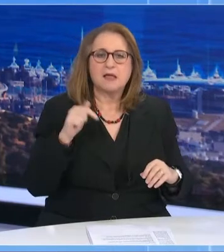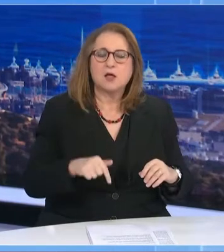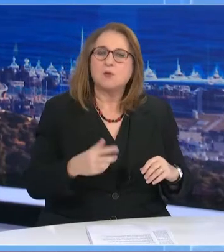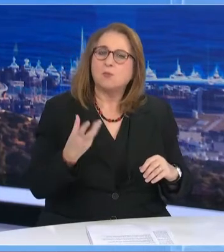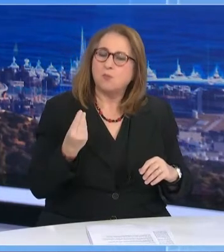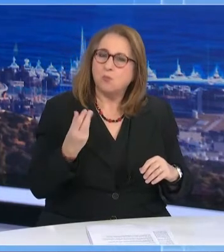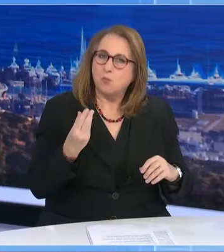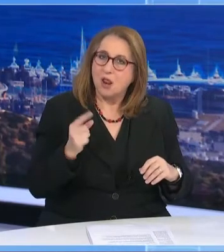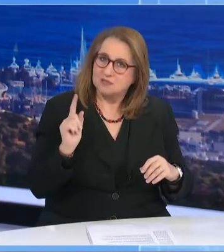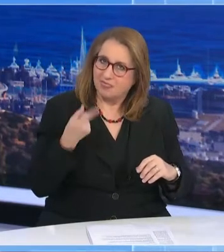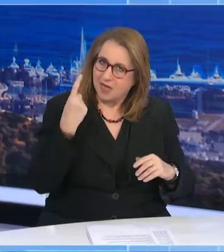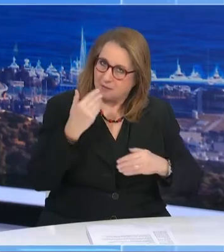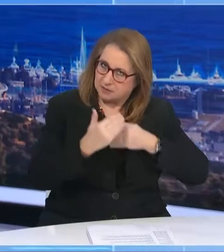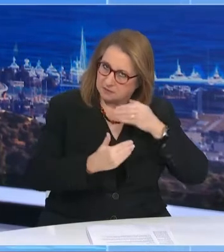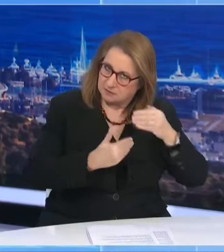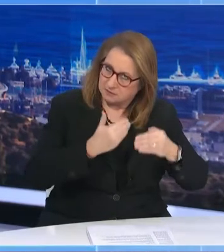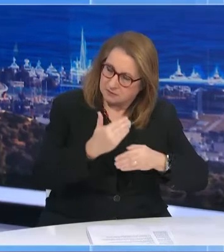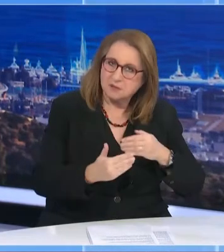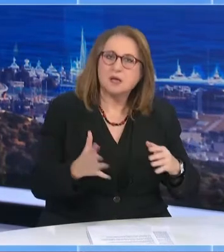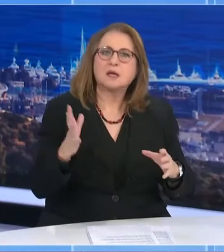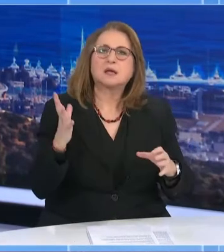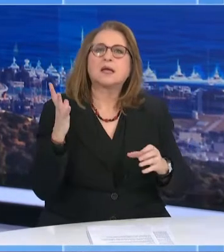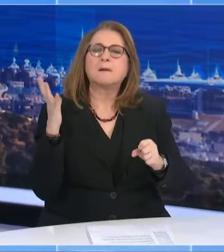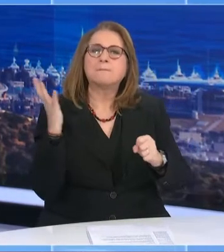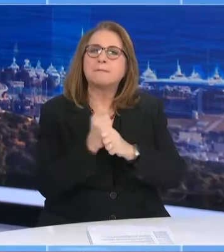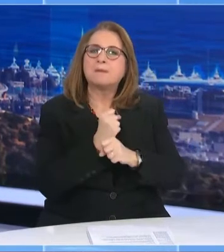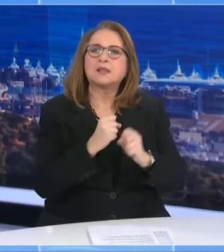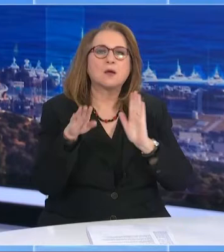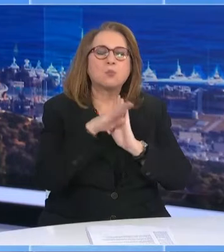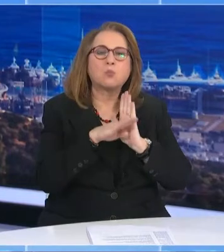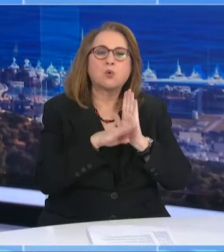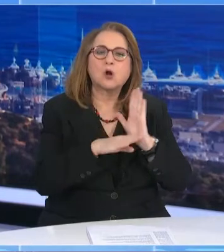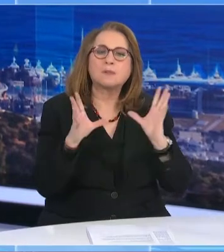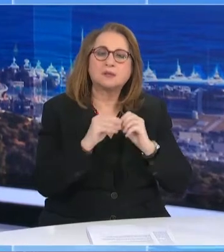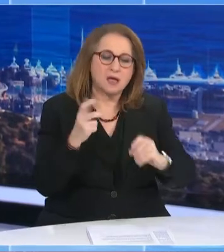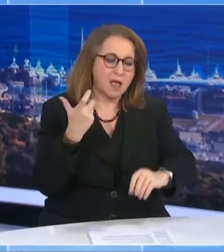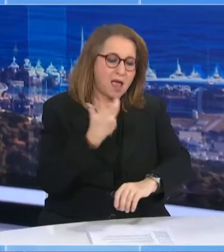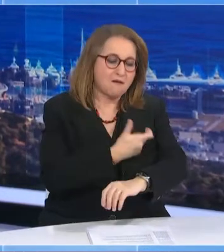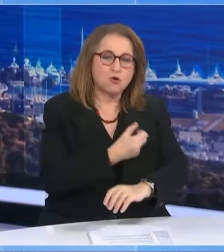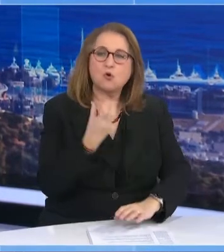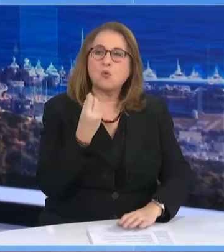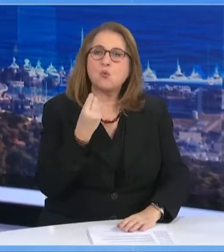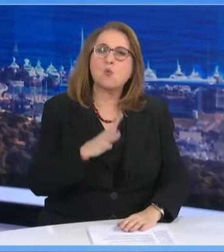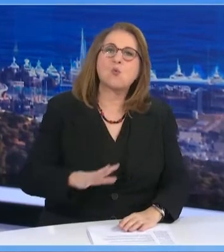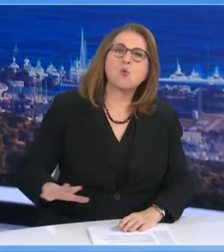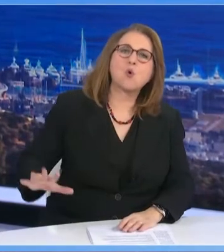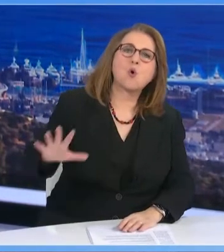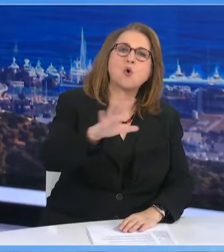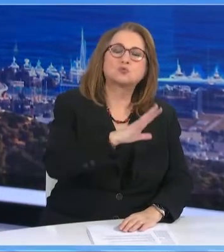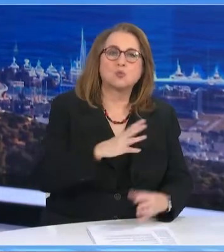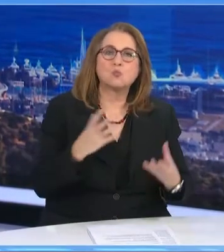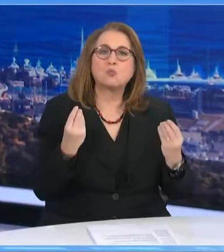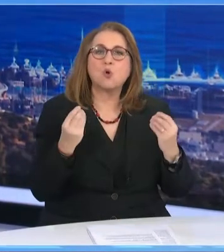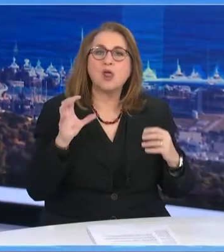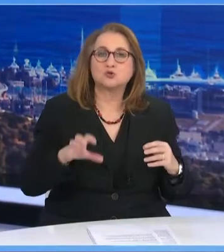ενώ έχουν εφαρμοστεί με επιτυχία προγράμματα μαζικού εμβολιασμού σε πάρα πολλές χώρες, τις